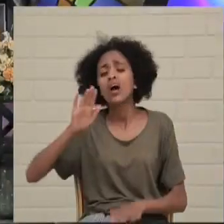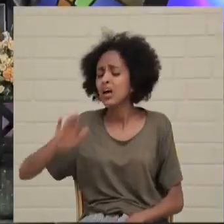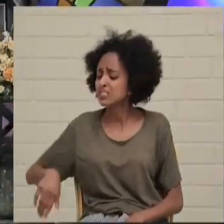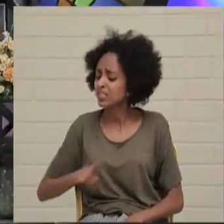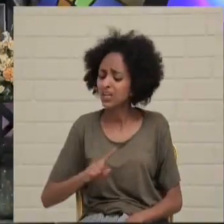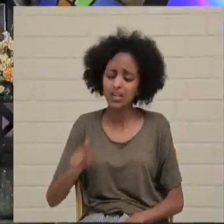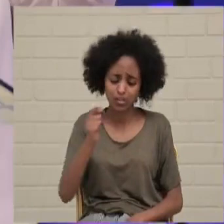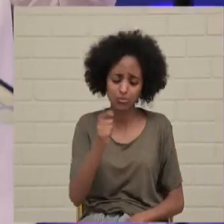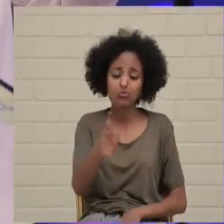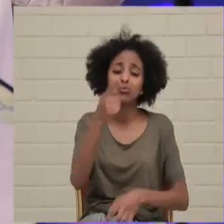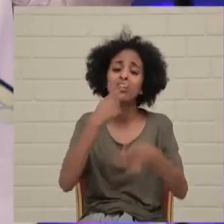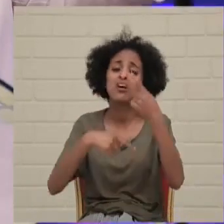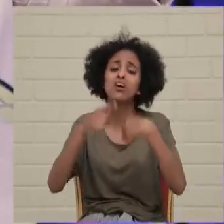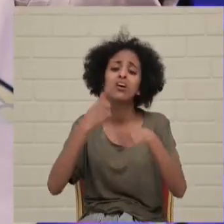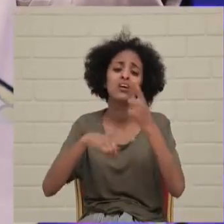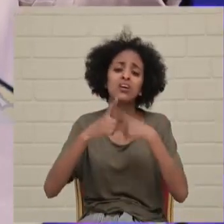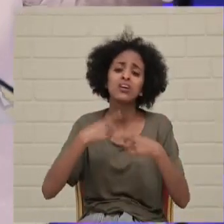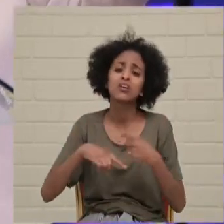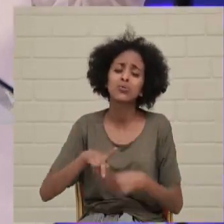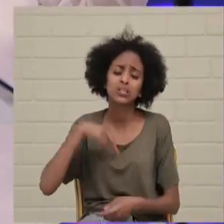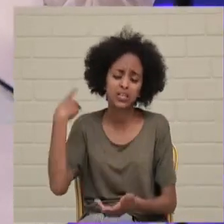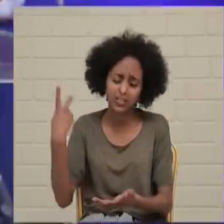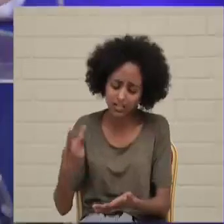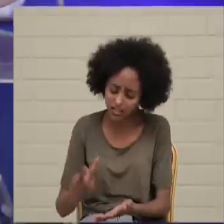ዘንበልበል አዘገይ ቶሎና